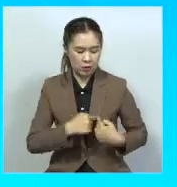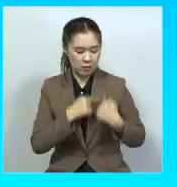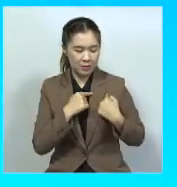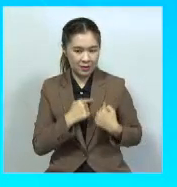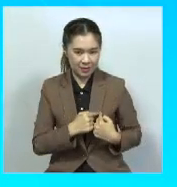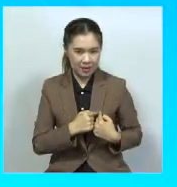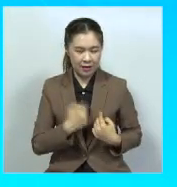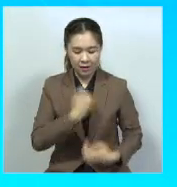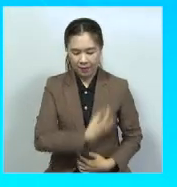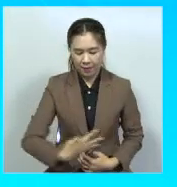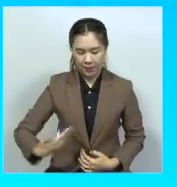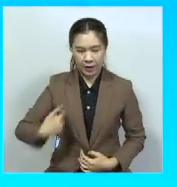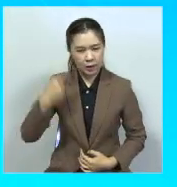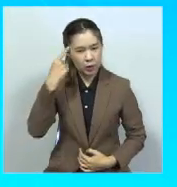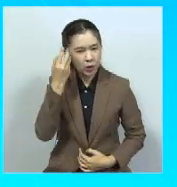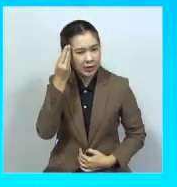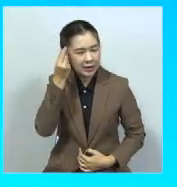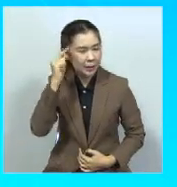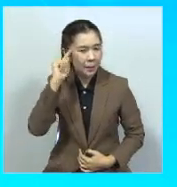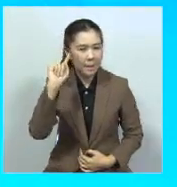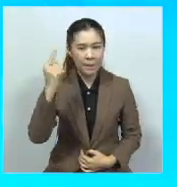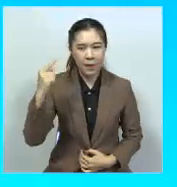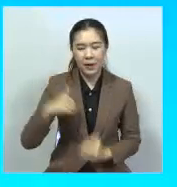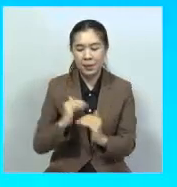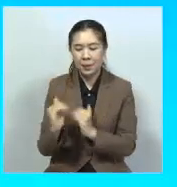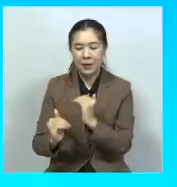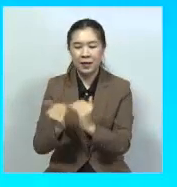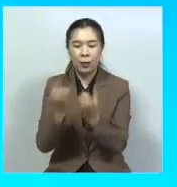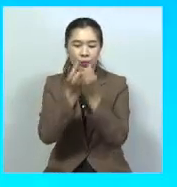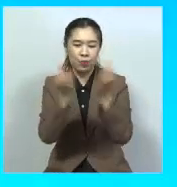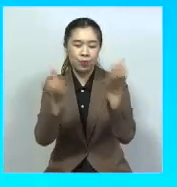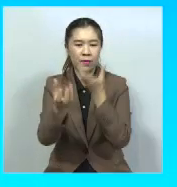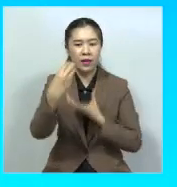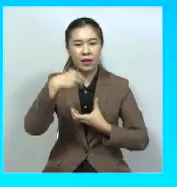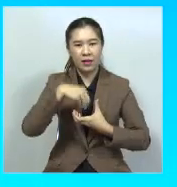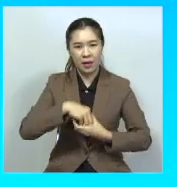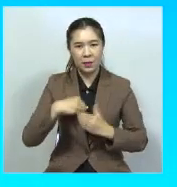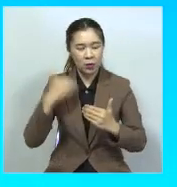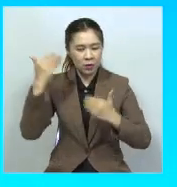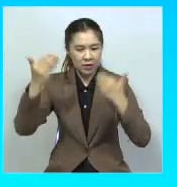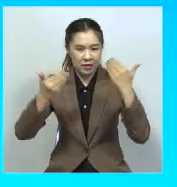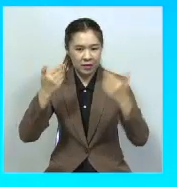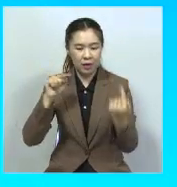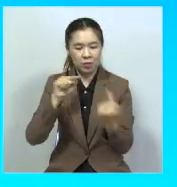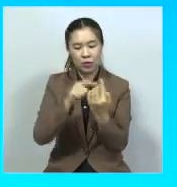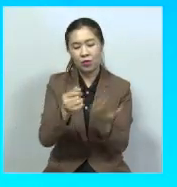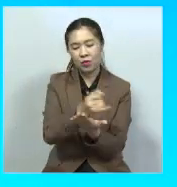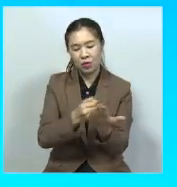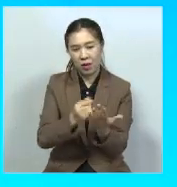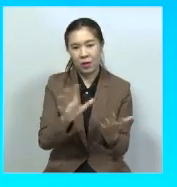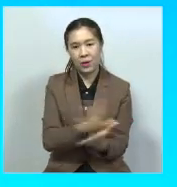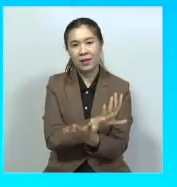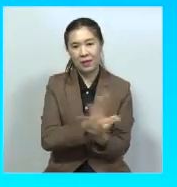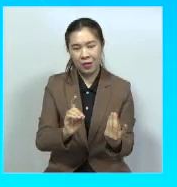ใจได้รับการพัฒนาความคิดสร้างสรรค์ควบคู่ไปกับคุณธรรมผ่านกิจกรรมที่ส่งเสริมด้านศิลปะวัฒนธร